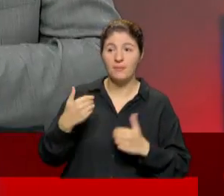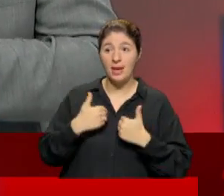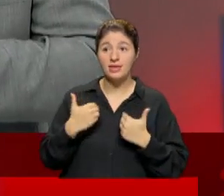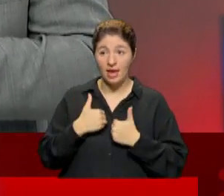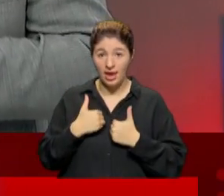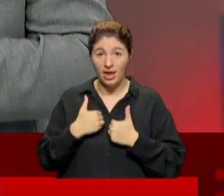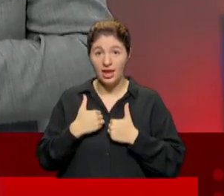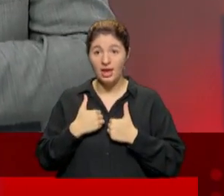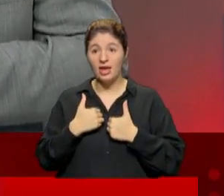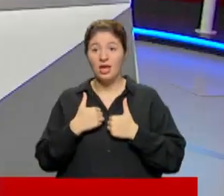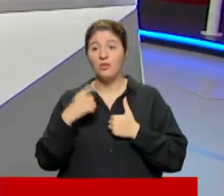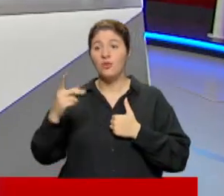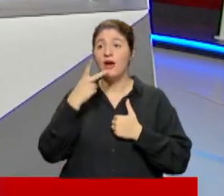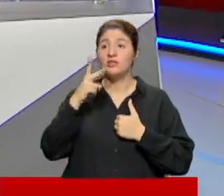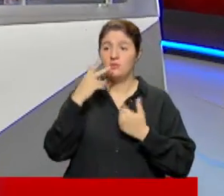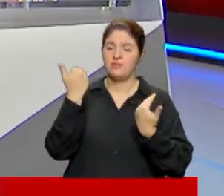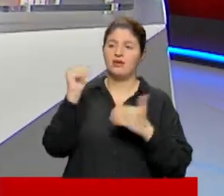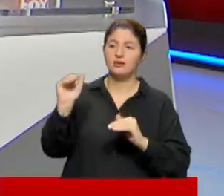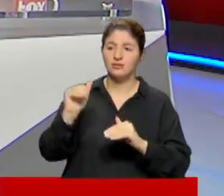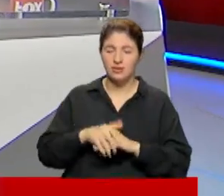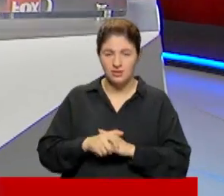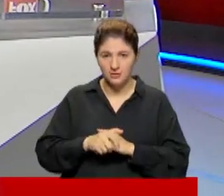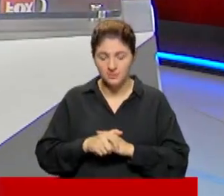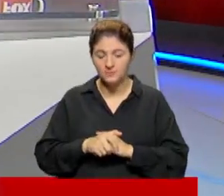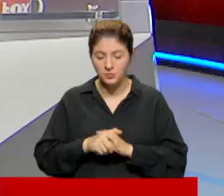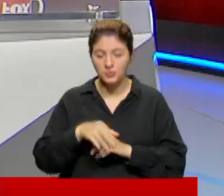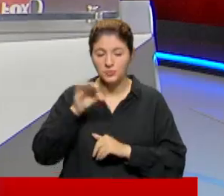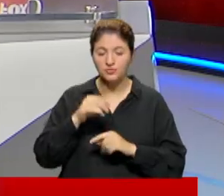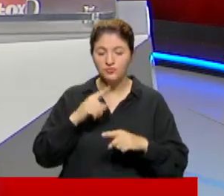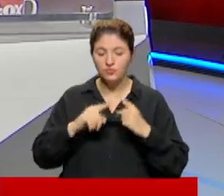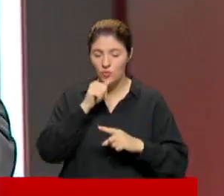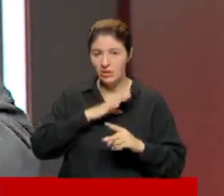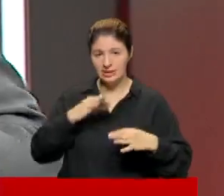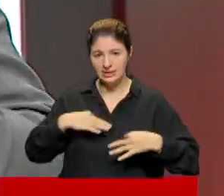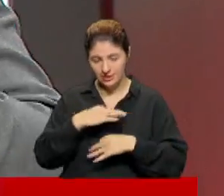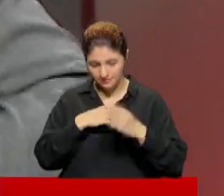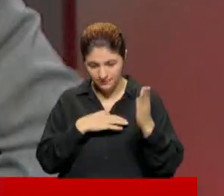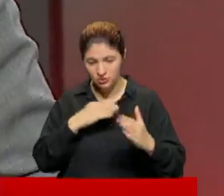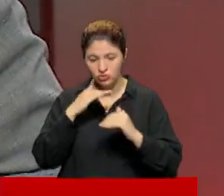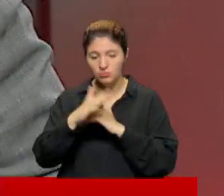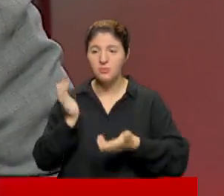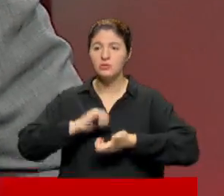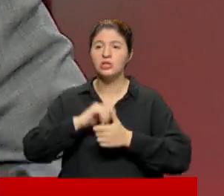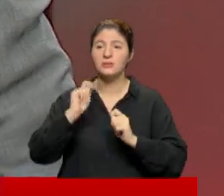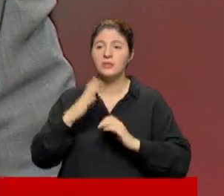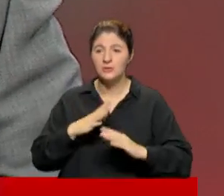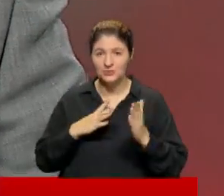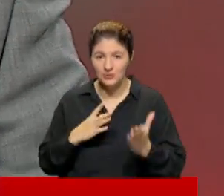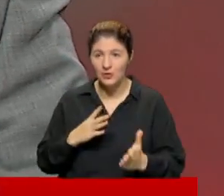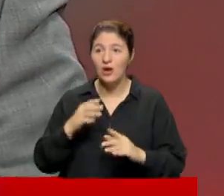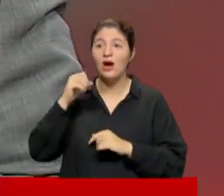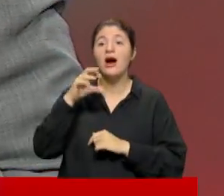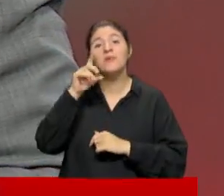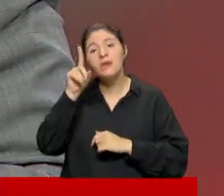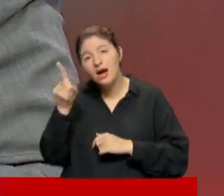de Eee bu açıklamaya destek verdik Şimdi sayın Kılıçdaroğlu toplumsal Barış sağlamak istiyor